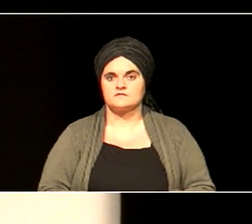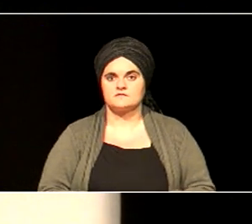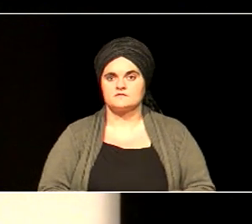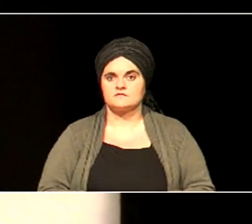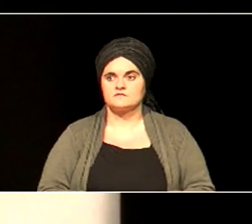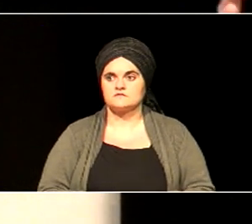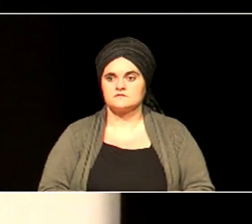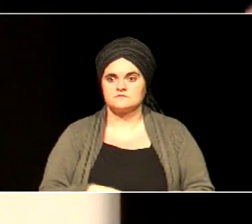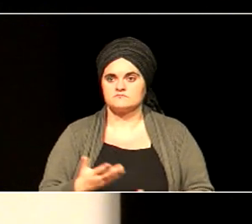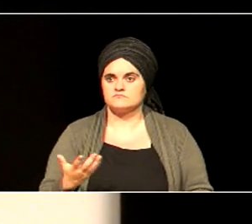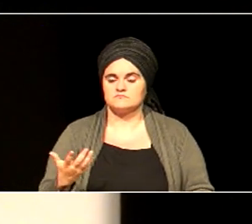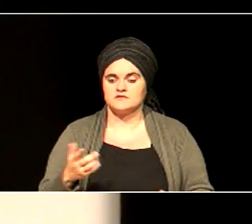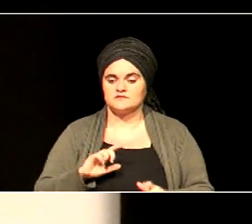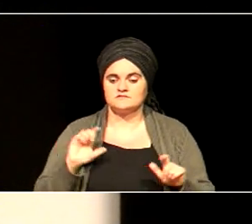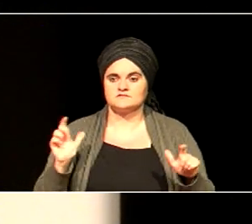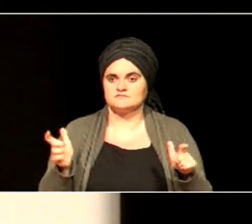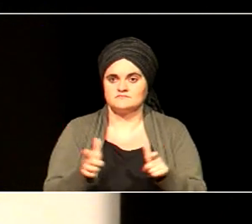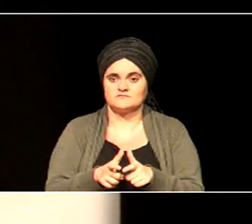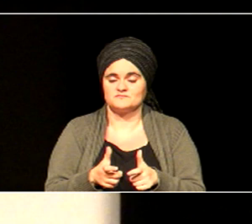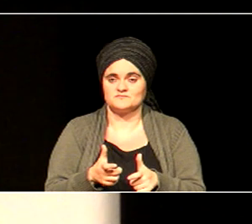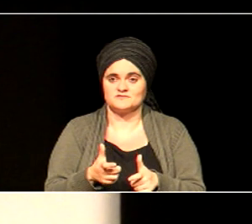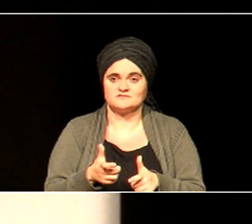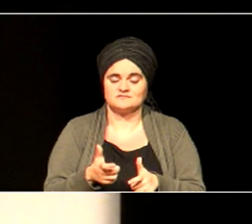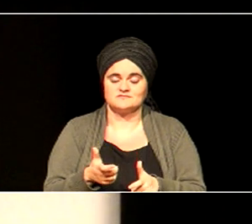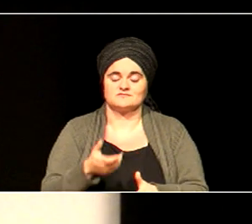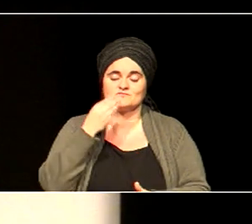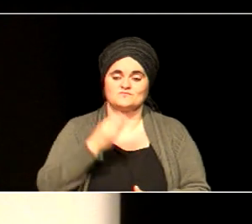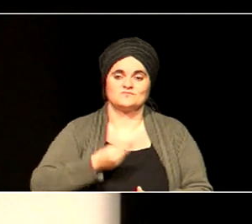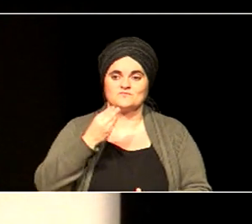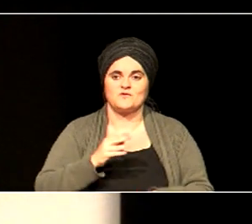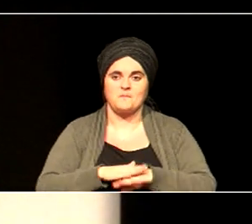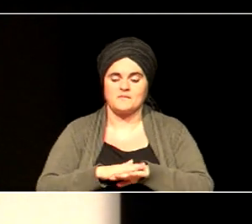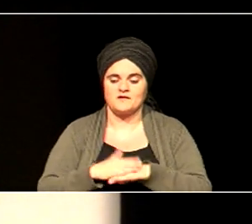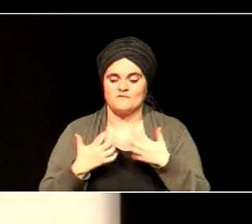mirikip hori oso aberatza da taldea egiteko eta denon artean ondo funtzionatzeko.